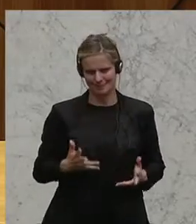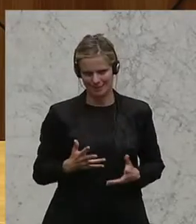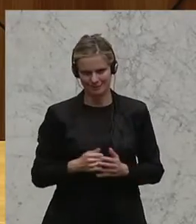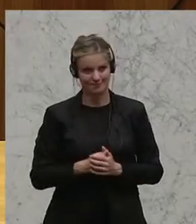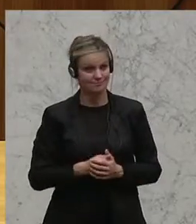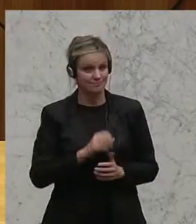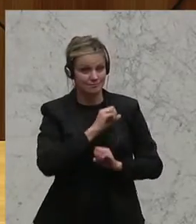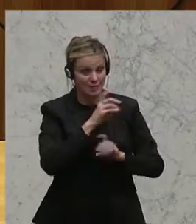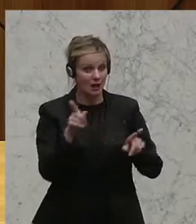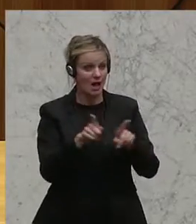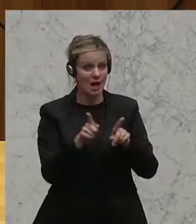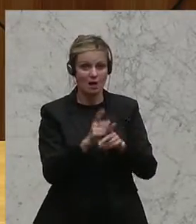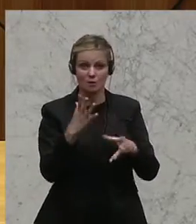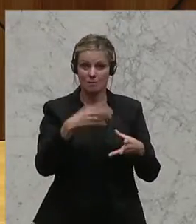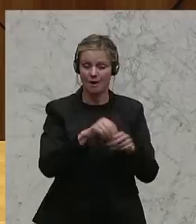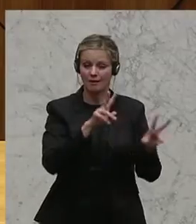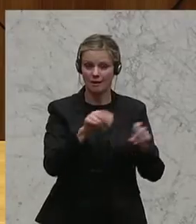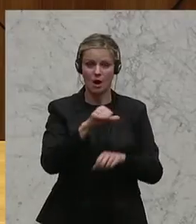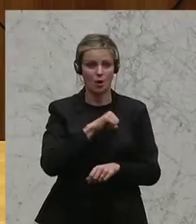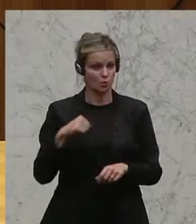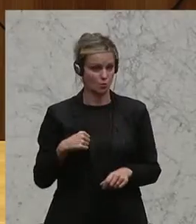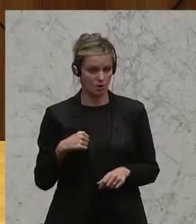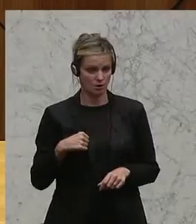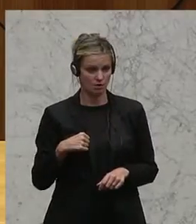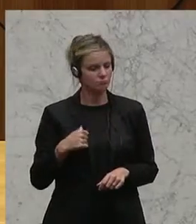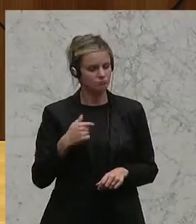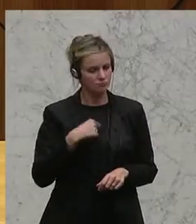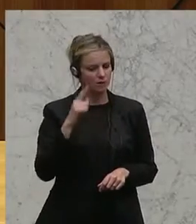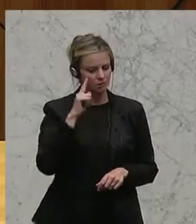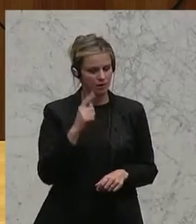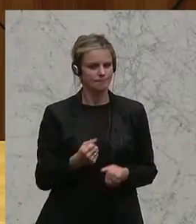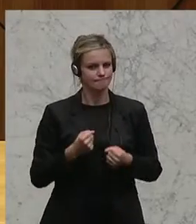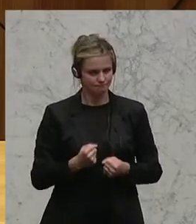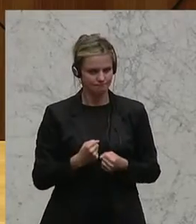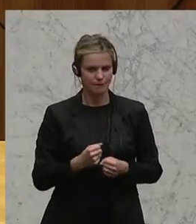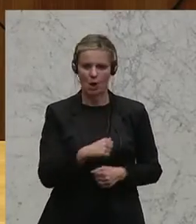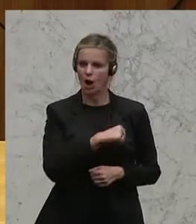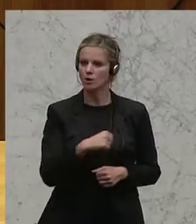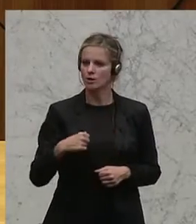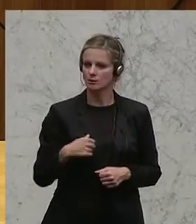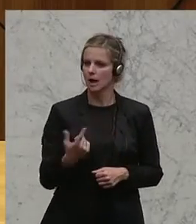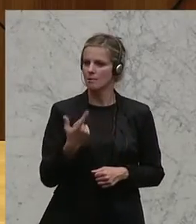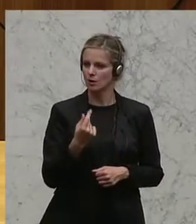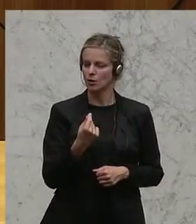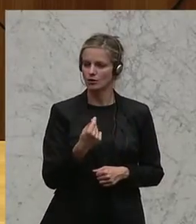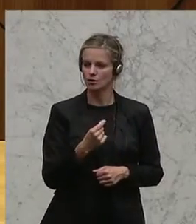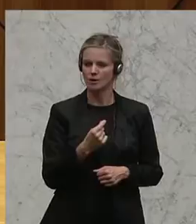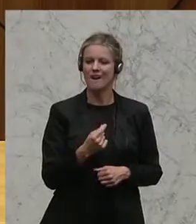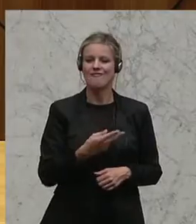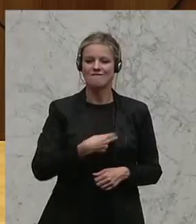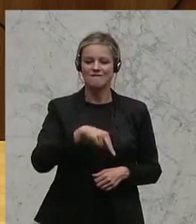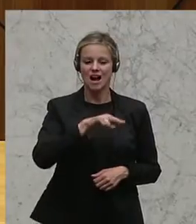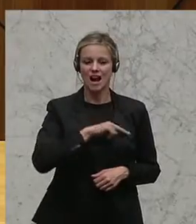Selbstverständlich sind das die Themen Autonomie, weil ich fest davon überzeugt bin. Autonomie heißt Übertragung von